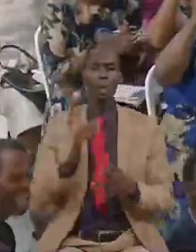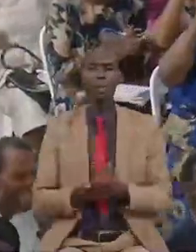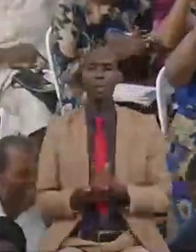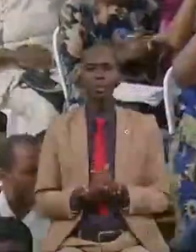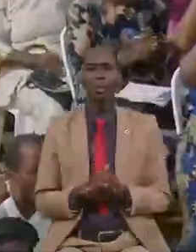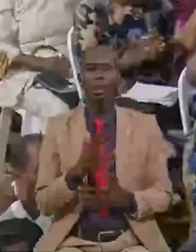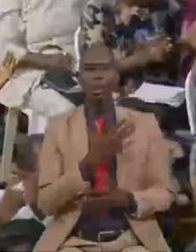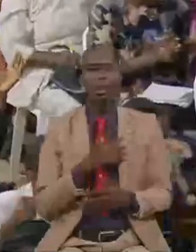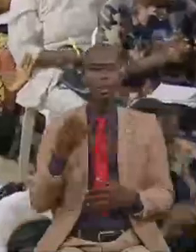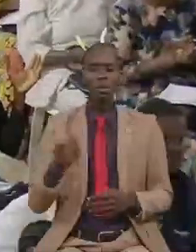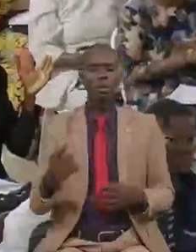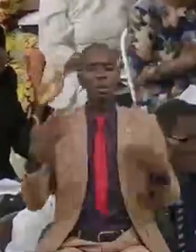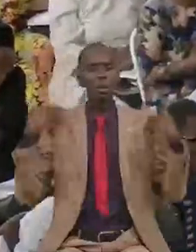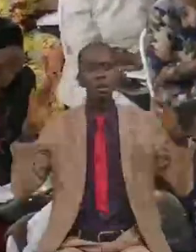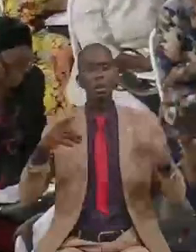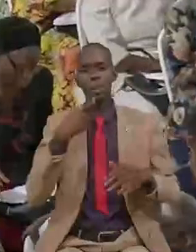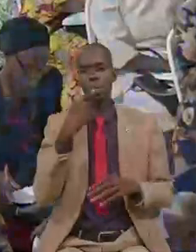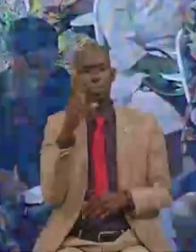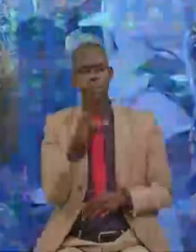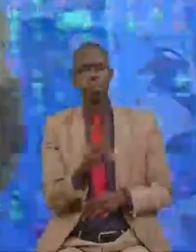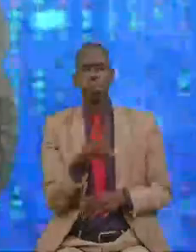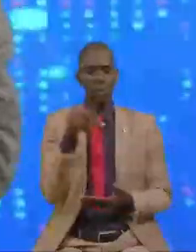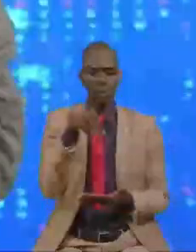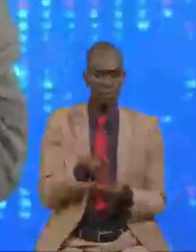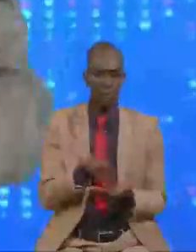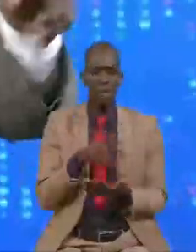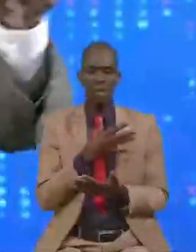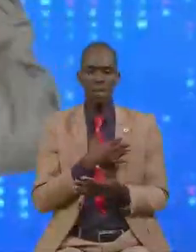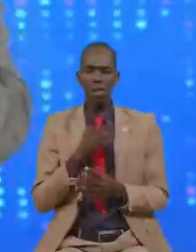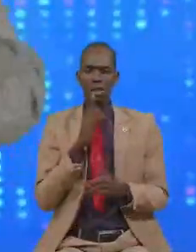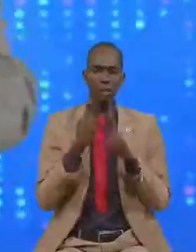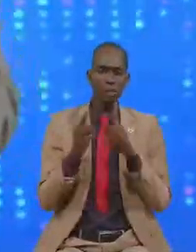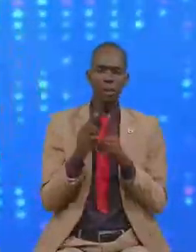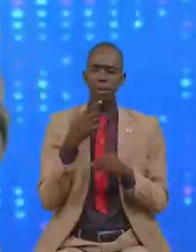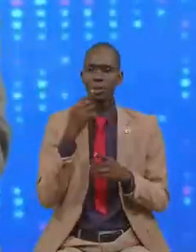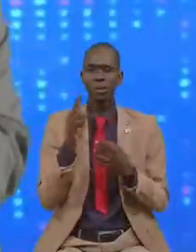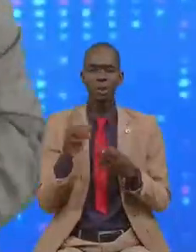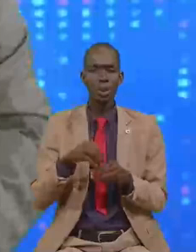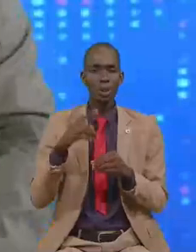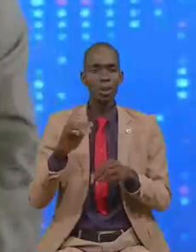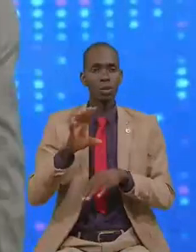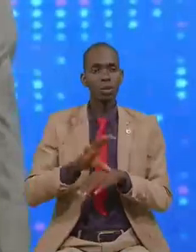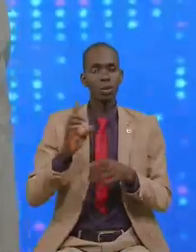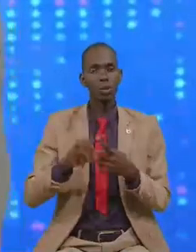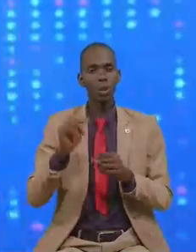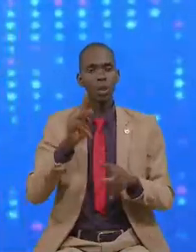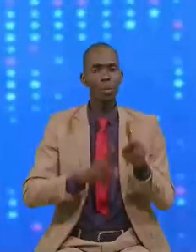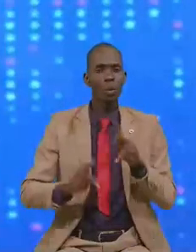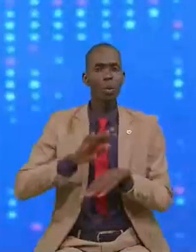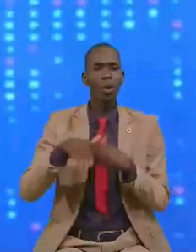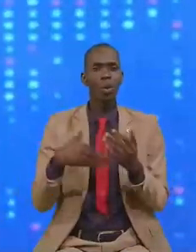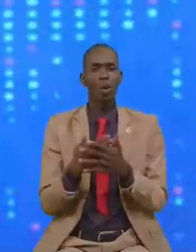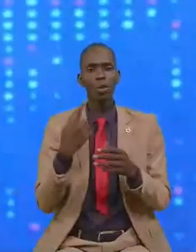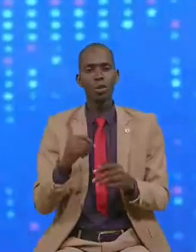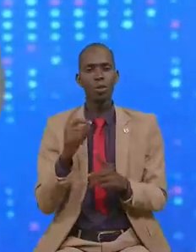Un ange dit, allez prêcher dans le temple au peuple toutes les paroles de cette